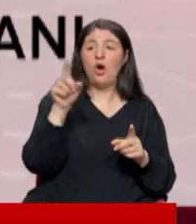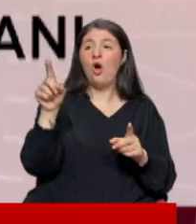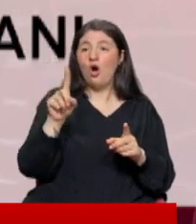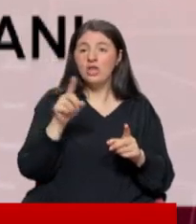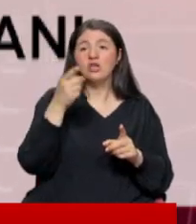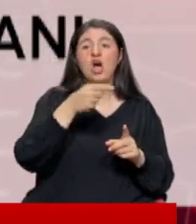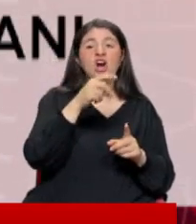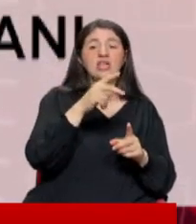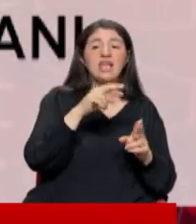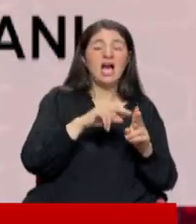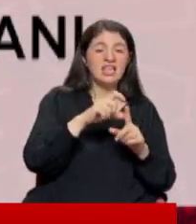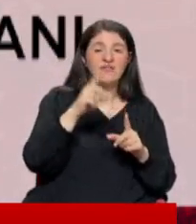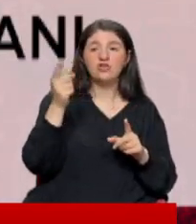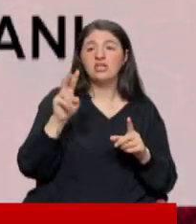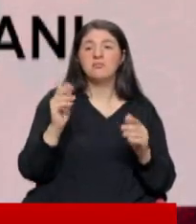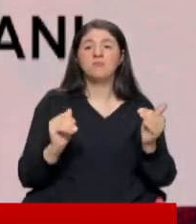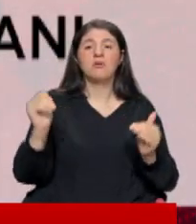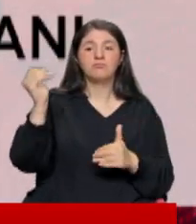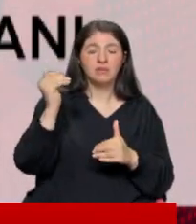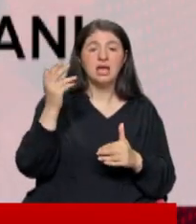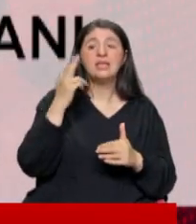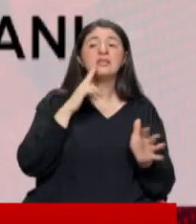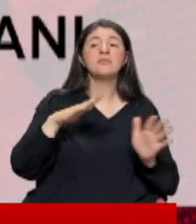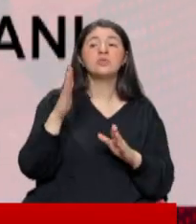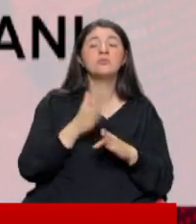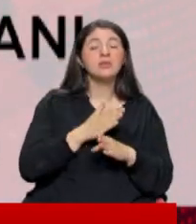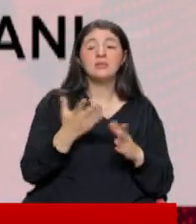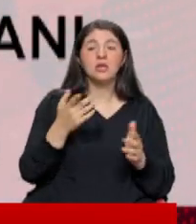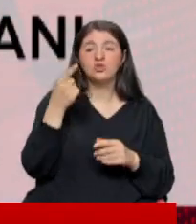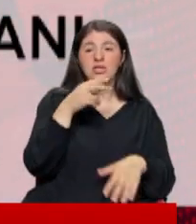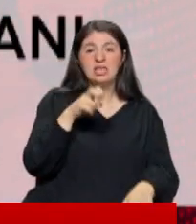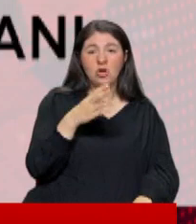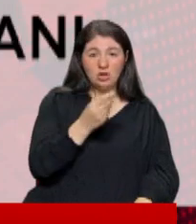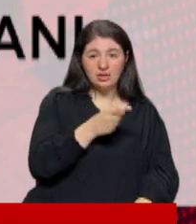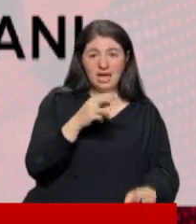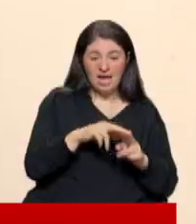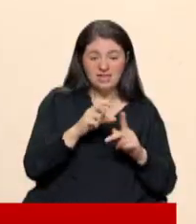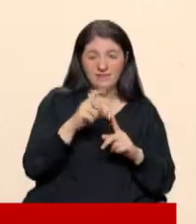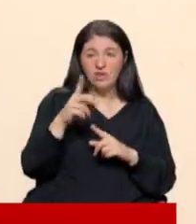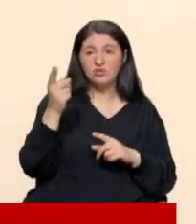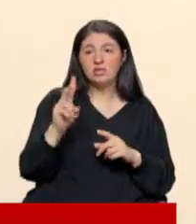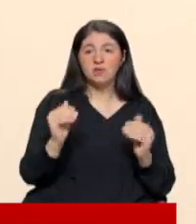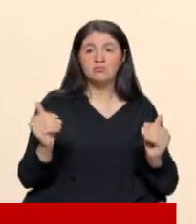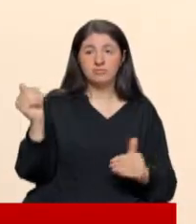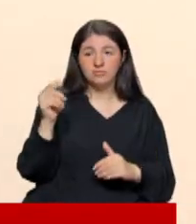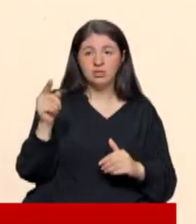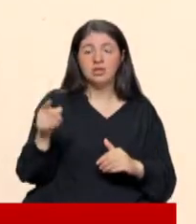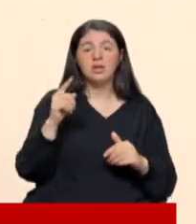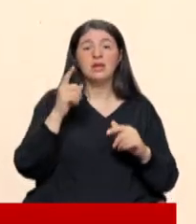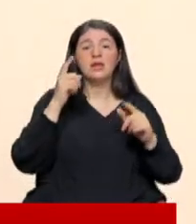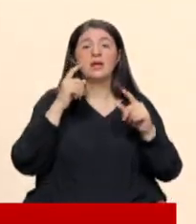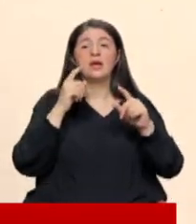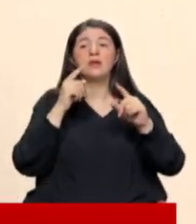%18'lik KDV ise %20'ye çıkarıldı hijyen ürünlerinde ise %8'den %20'ye fiyatlar çok yüksek Tabii ki